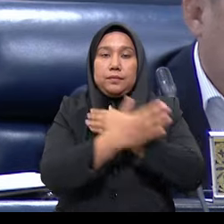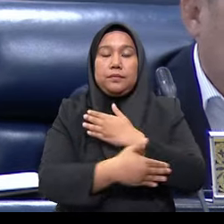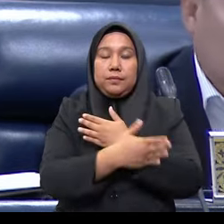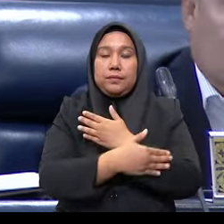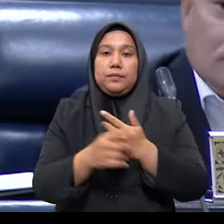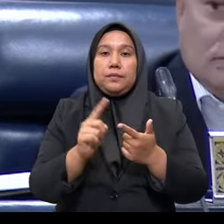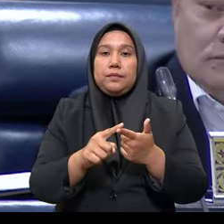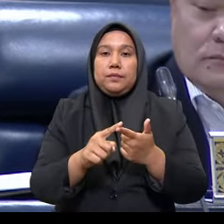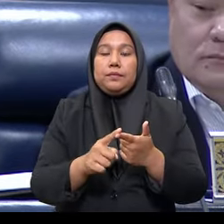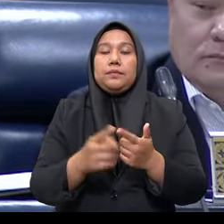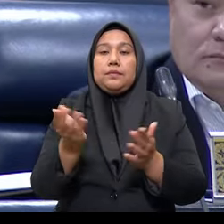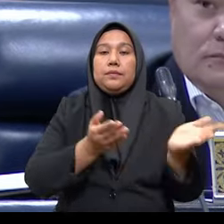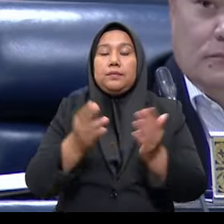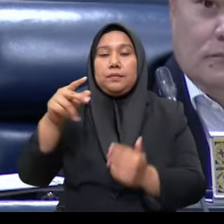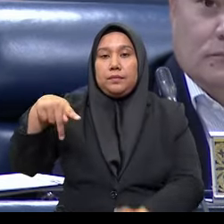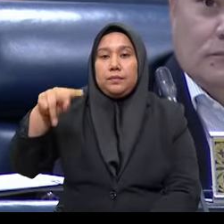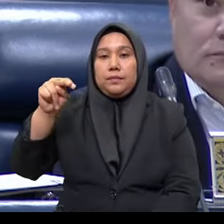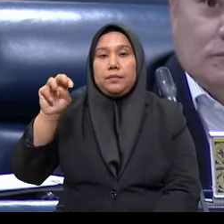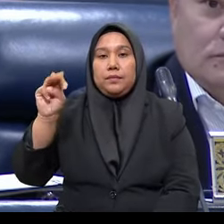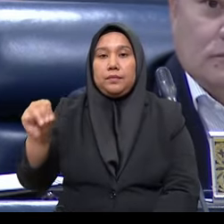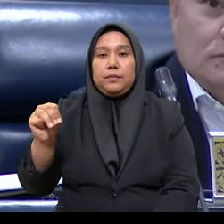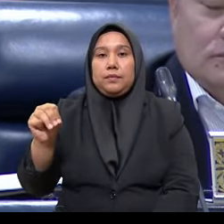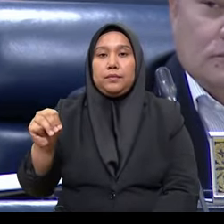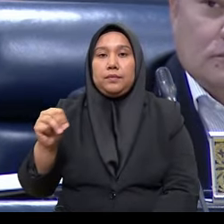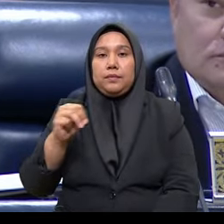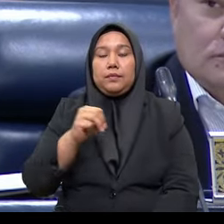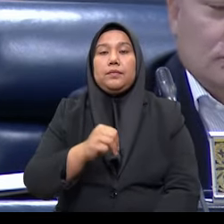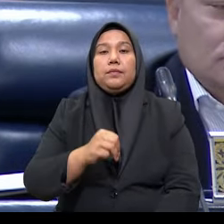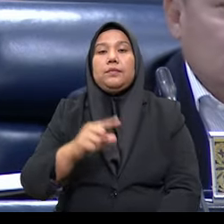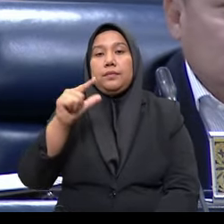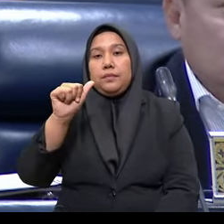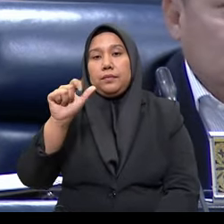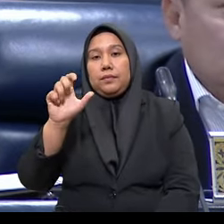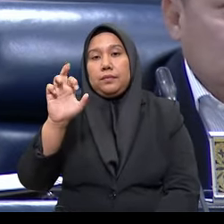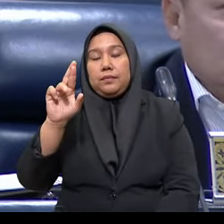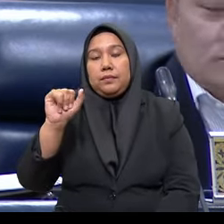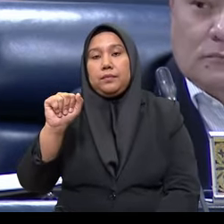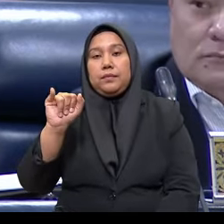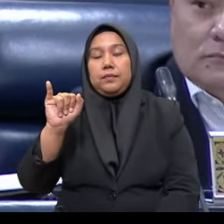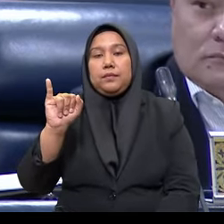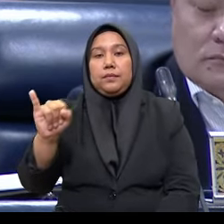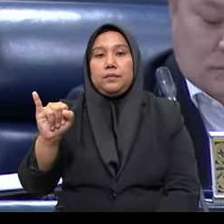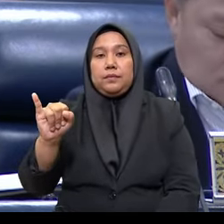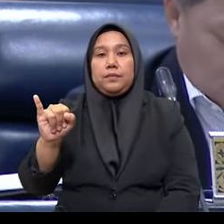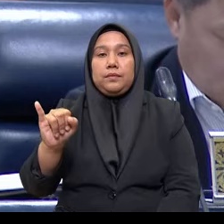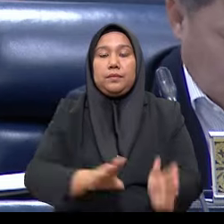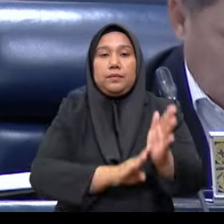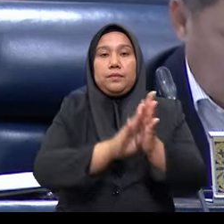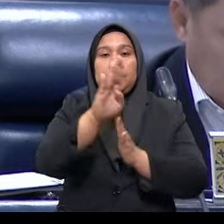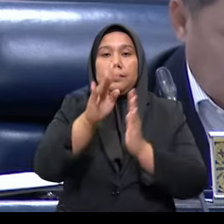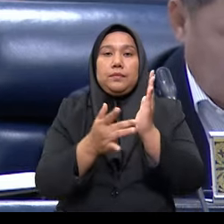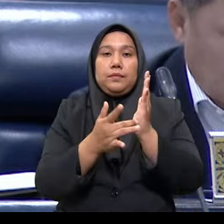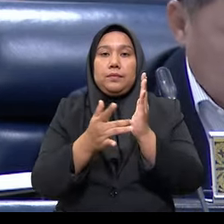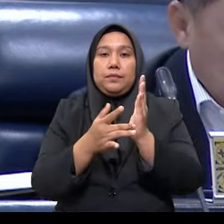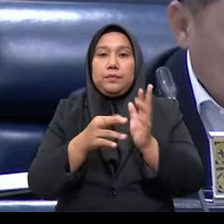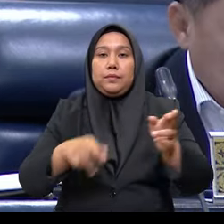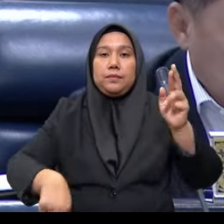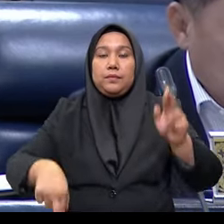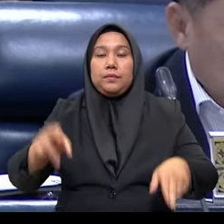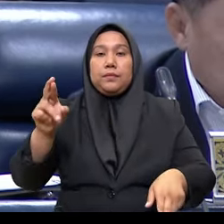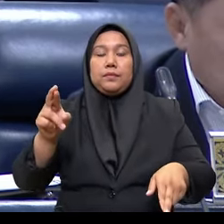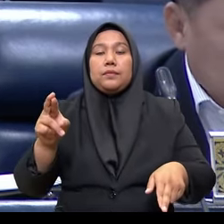Space PNM, Galeri Maya Kebitaraan Malaysiana, pembangunan teknologi robotik